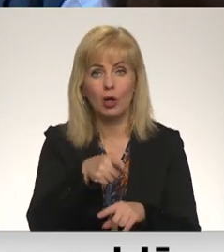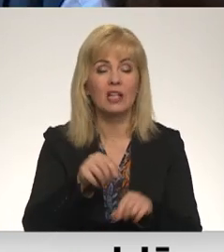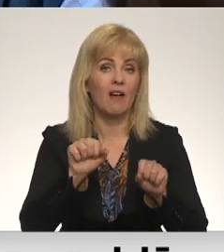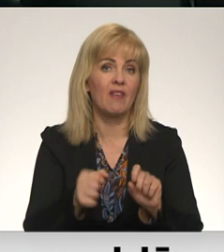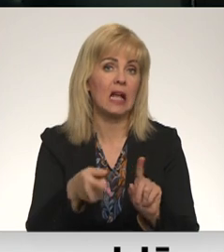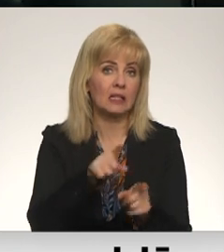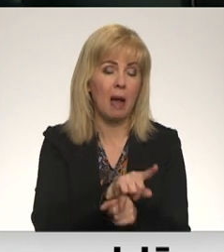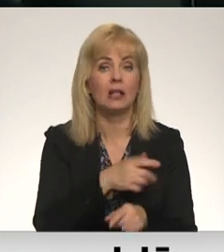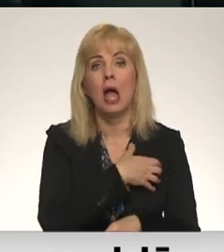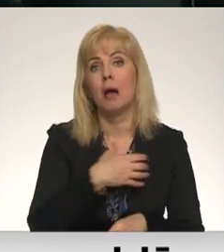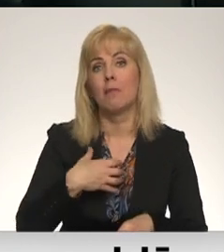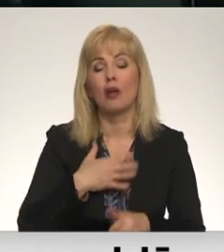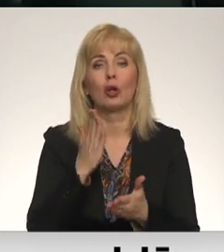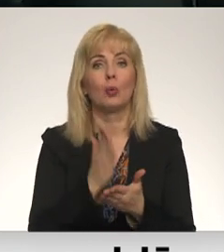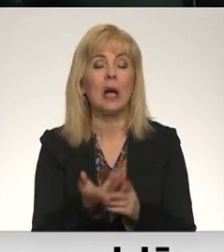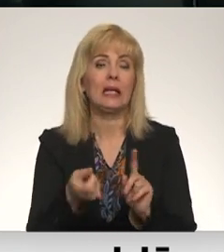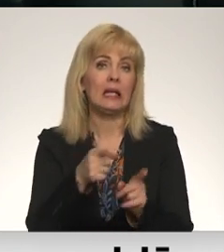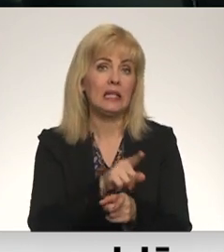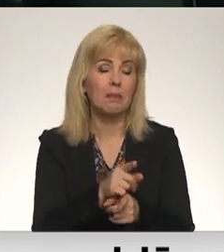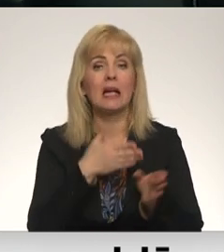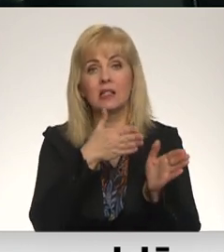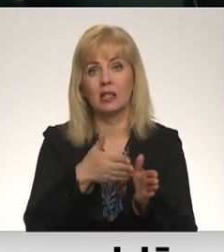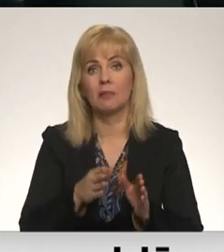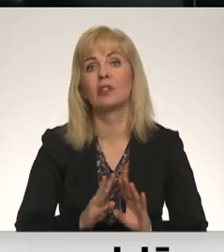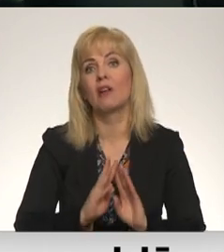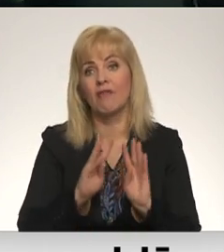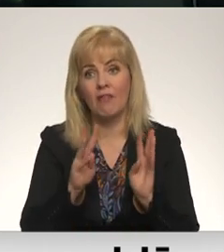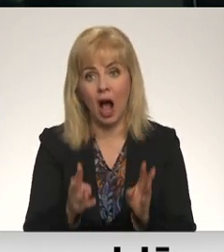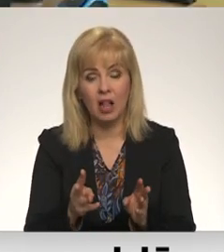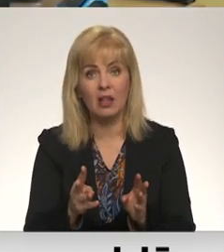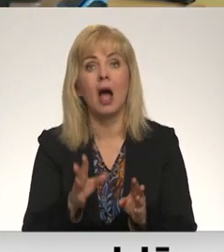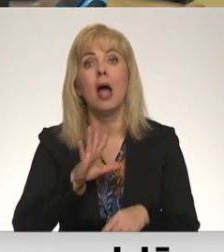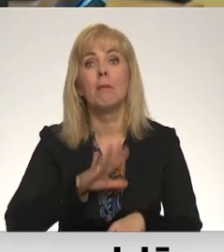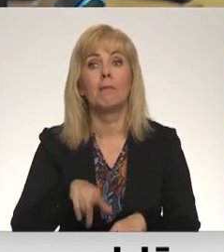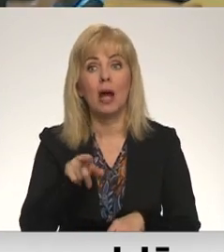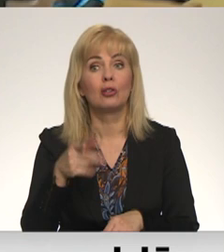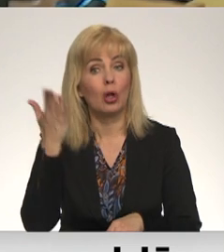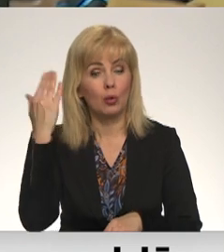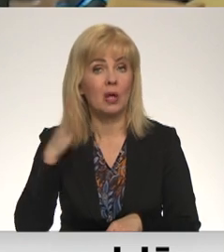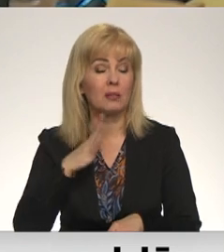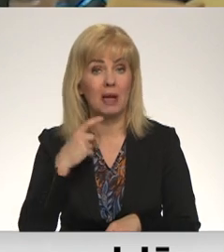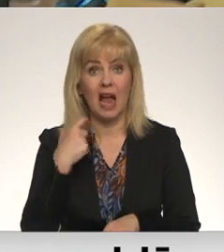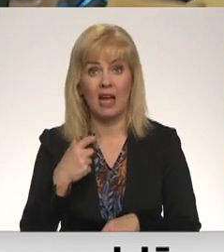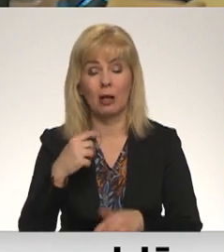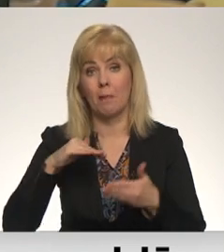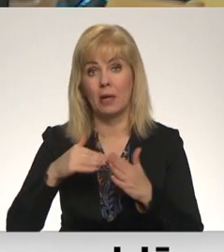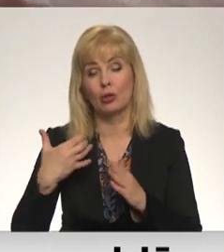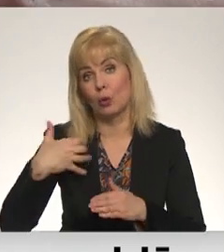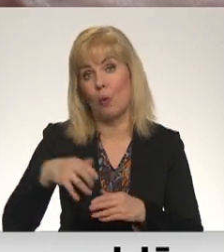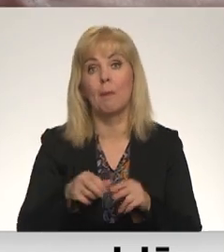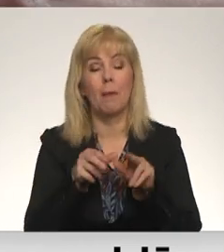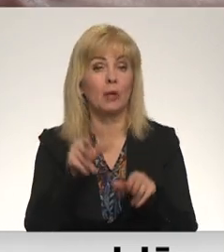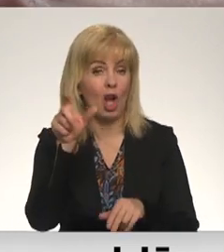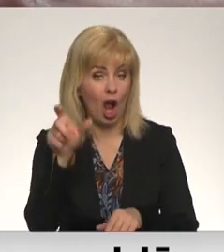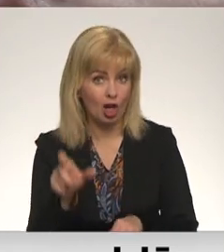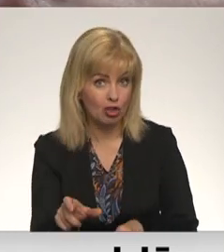maiņu pašvaldībā notiek izmaiņas slimnīcas valdē. Aivars Kraps, īsi pēc kļūšanas par toreizējās Jēkabpils pilsētas domes